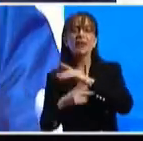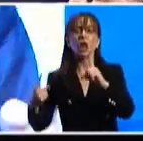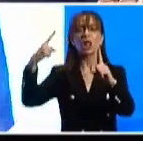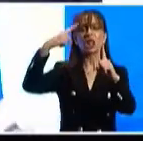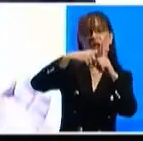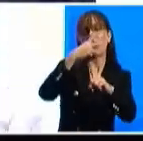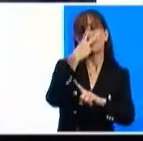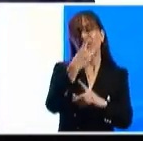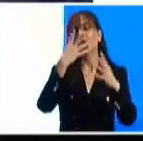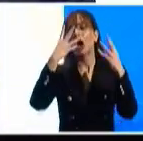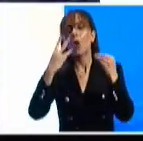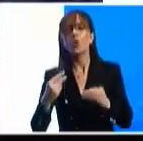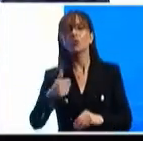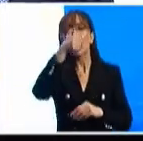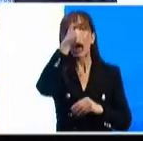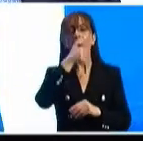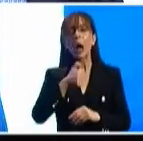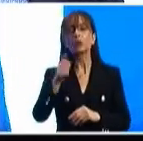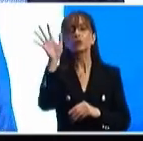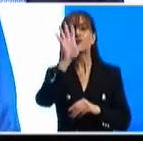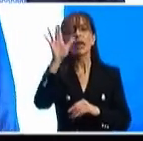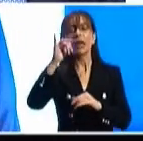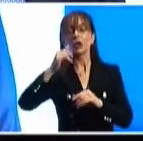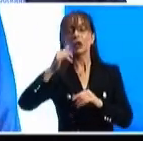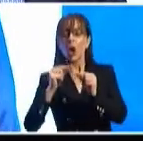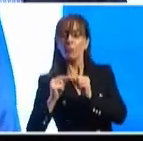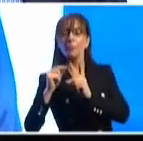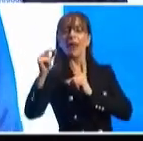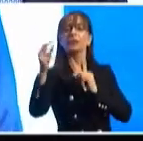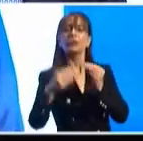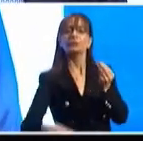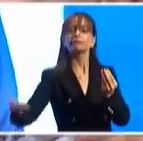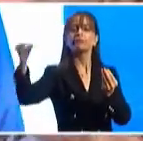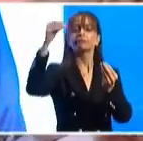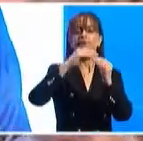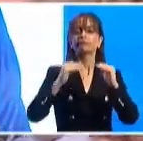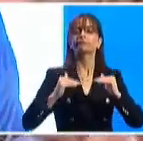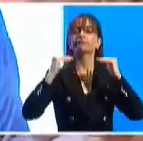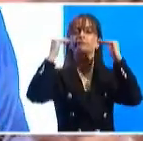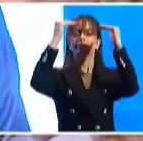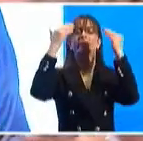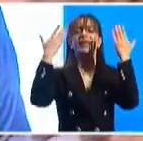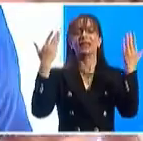yani 650 kilometreye çıkaracağız.